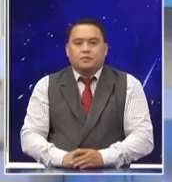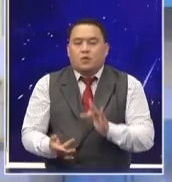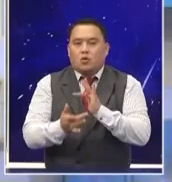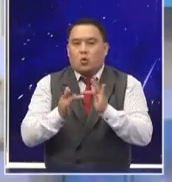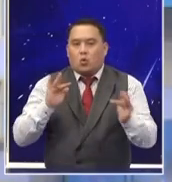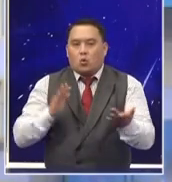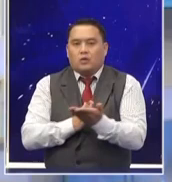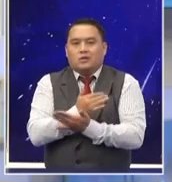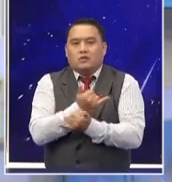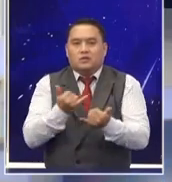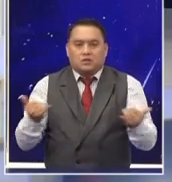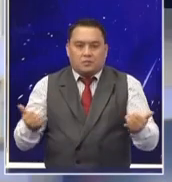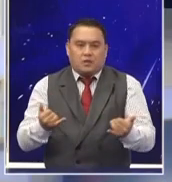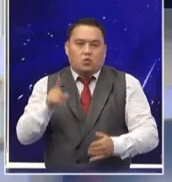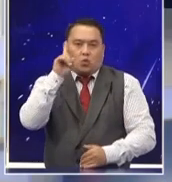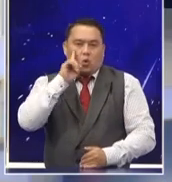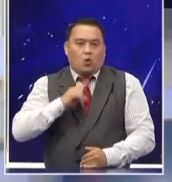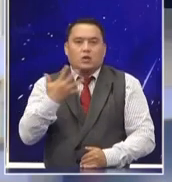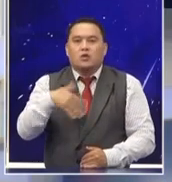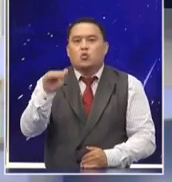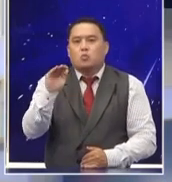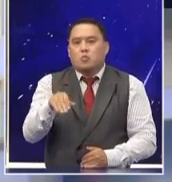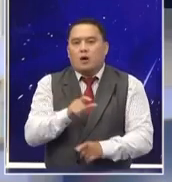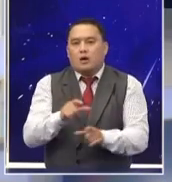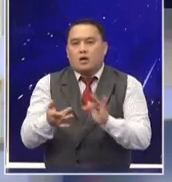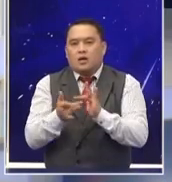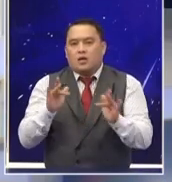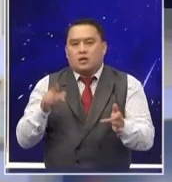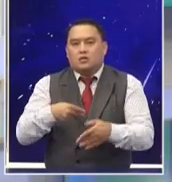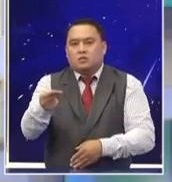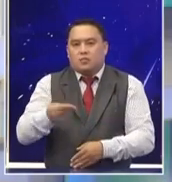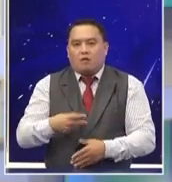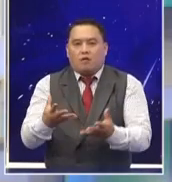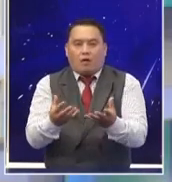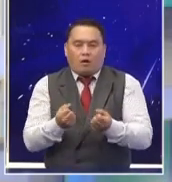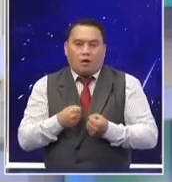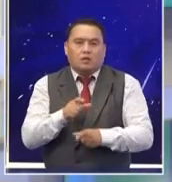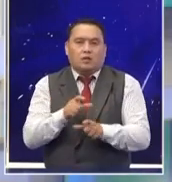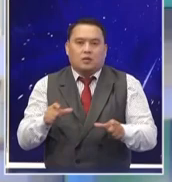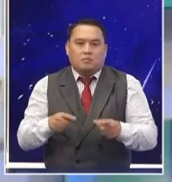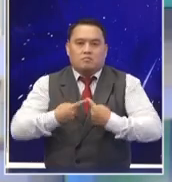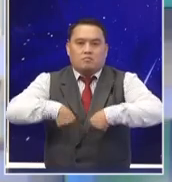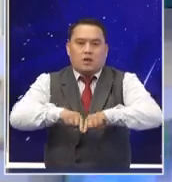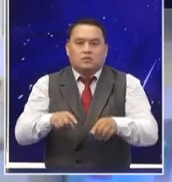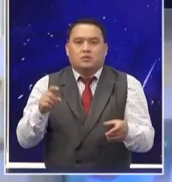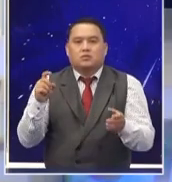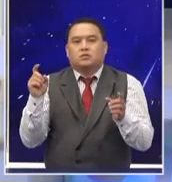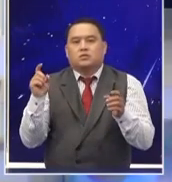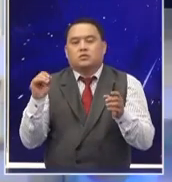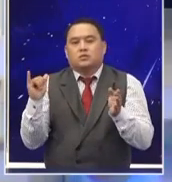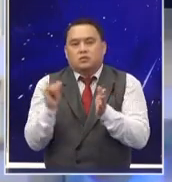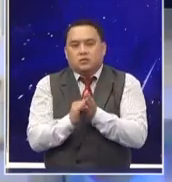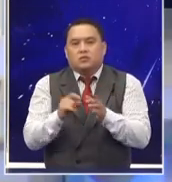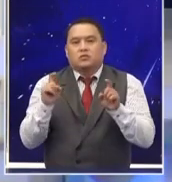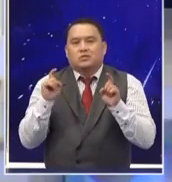Онлайн қызмет оңтайлы. Жетісулық 50 мыңнан аса тұрғын электронды анықтама алатын мобильді азаматтар базасына тіркелген. Бұл